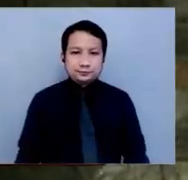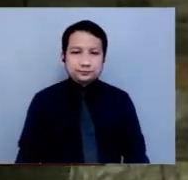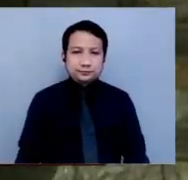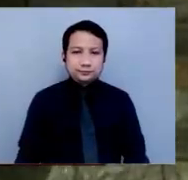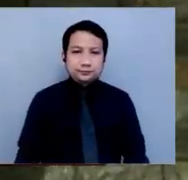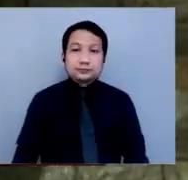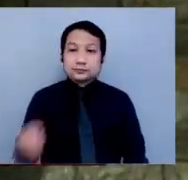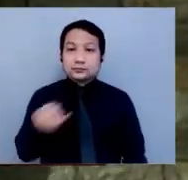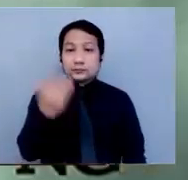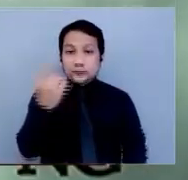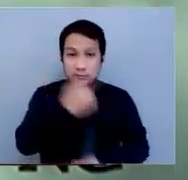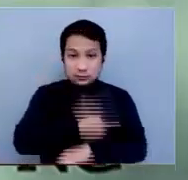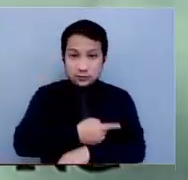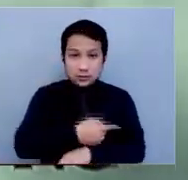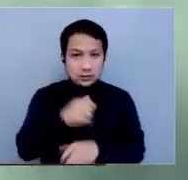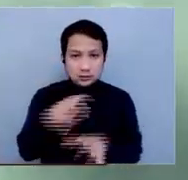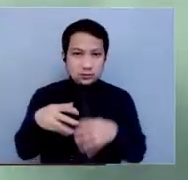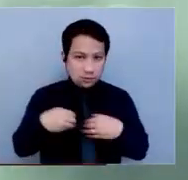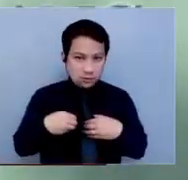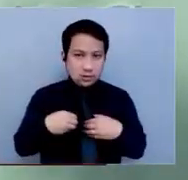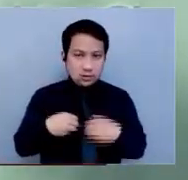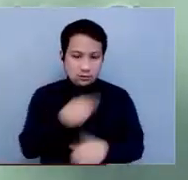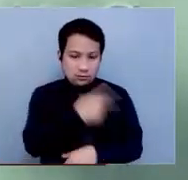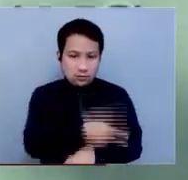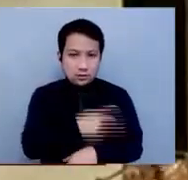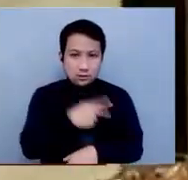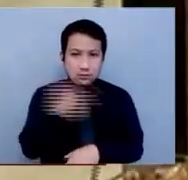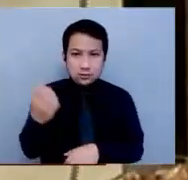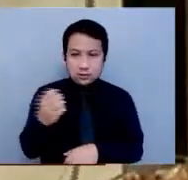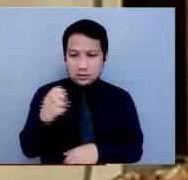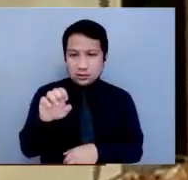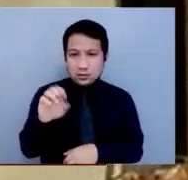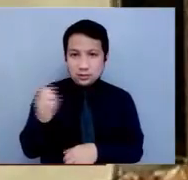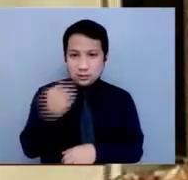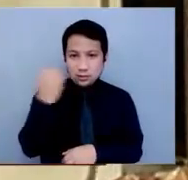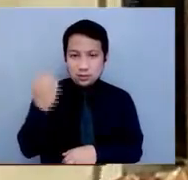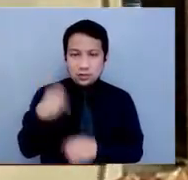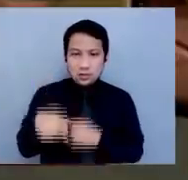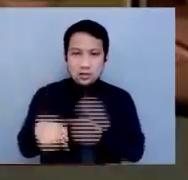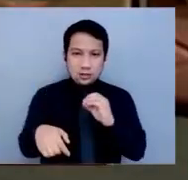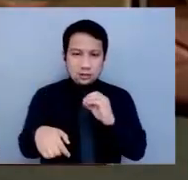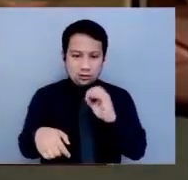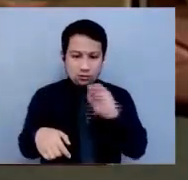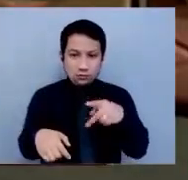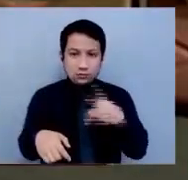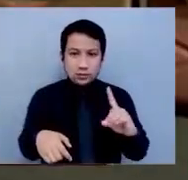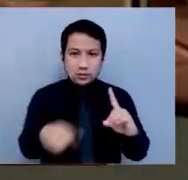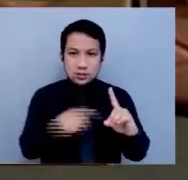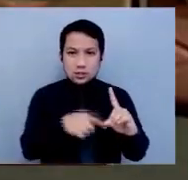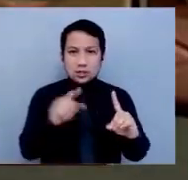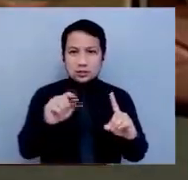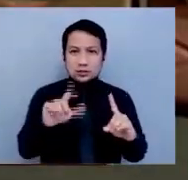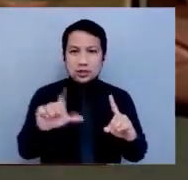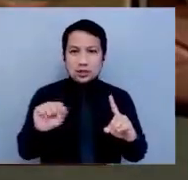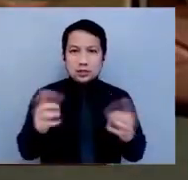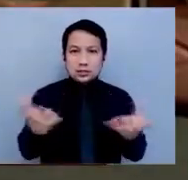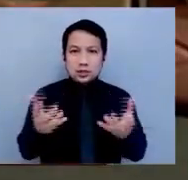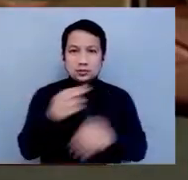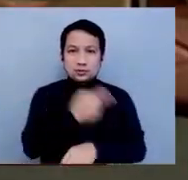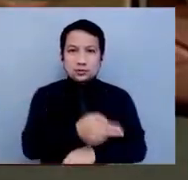Ilang araw nang hindi tumatanggap ng mga pasyente ang emergency room at outpatient department ng Tala Hospital sa Caloocan.